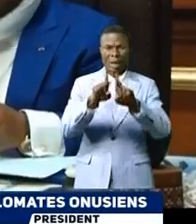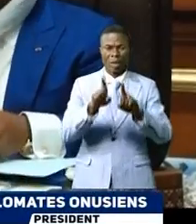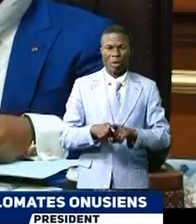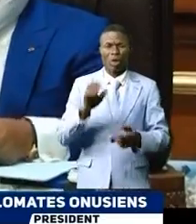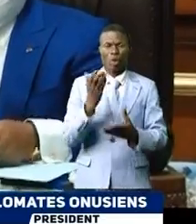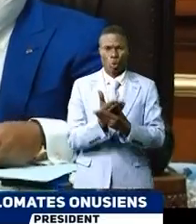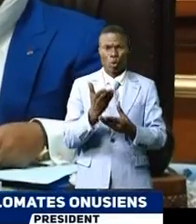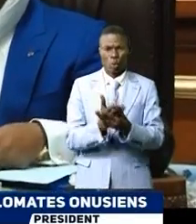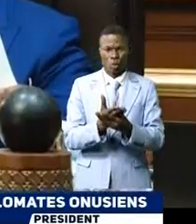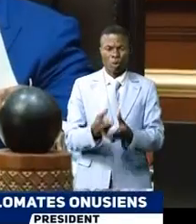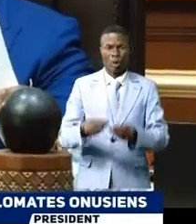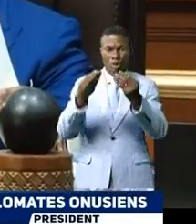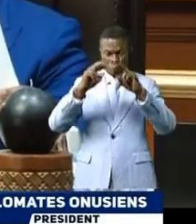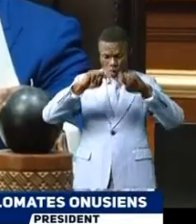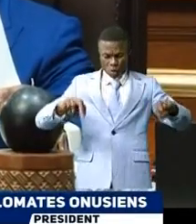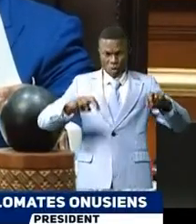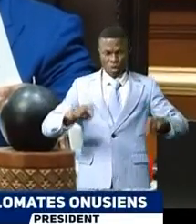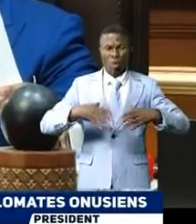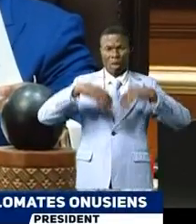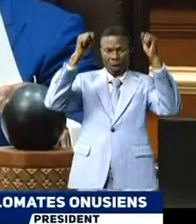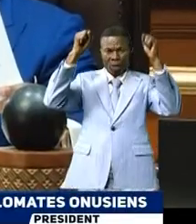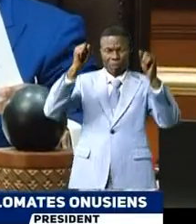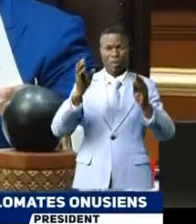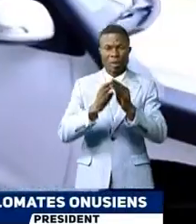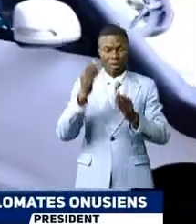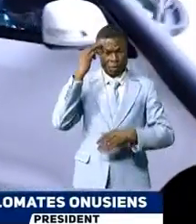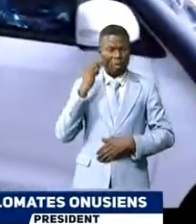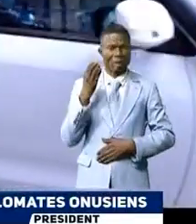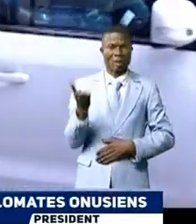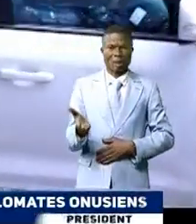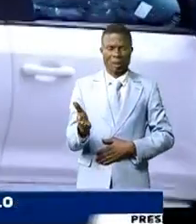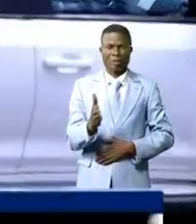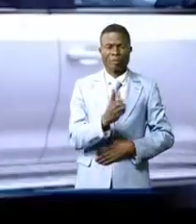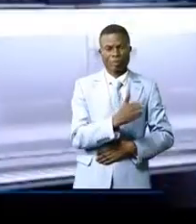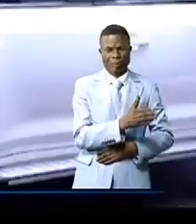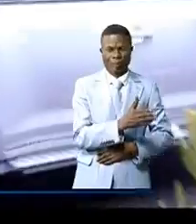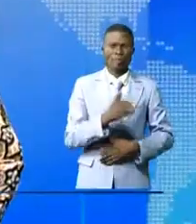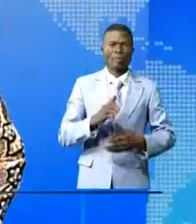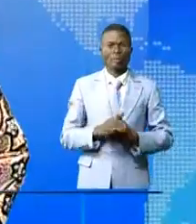quelques dossiers soumis à examen et approbation par le Conseil.